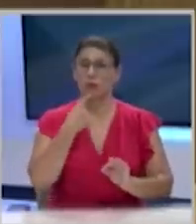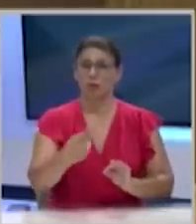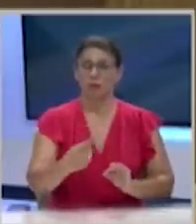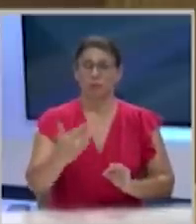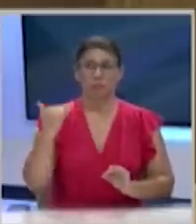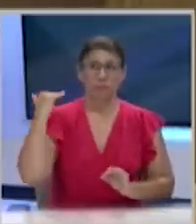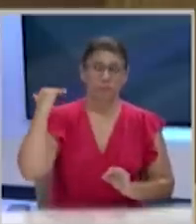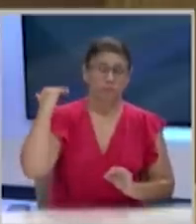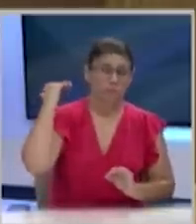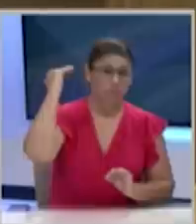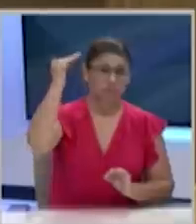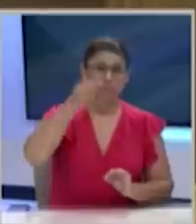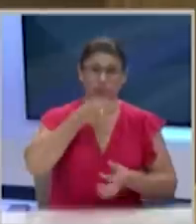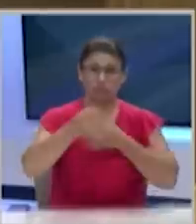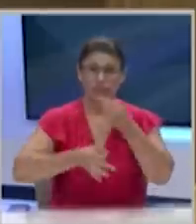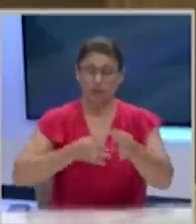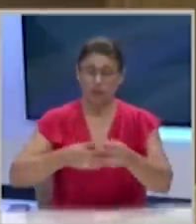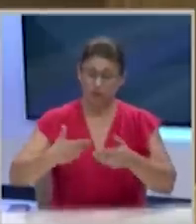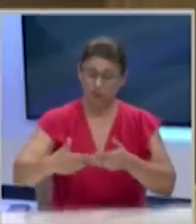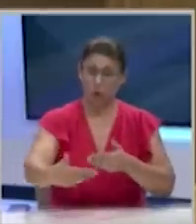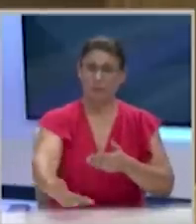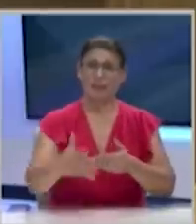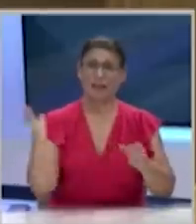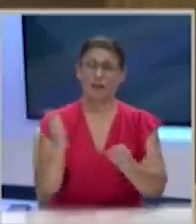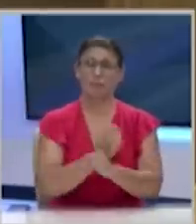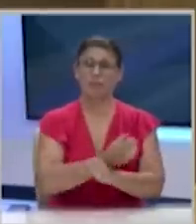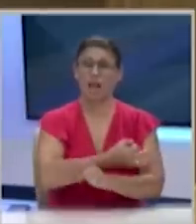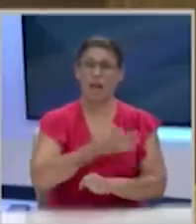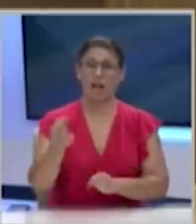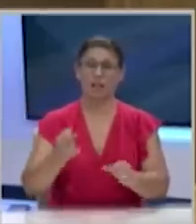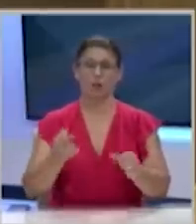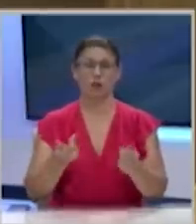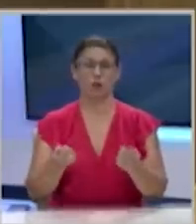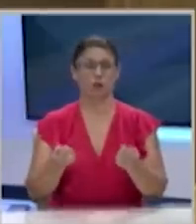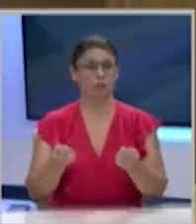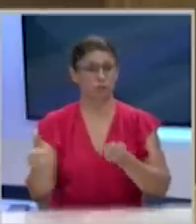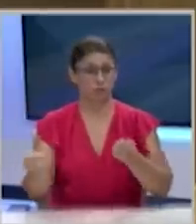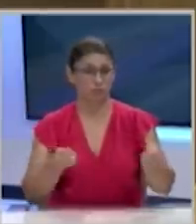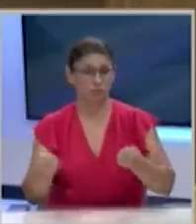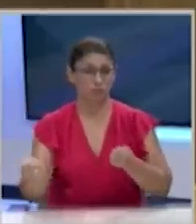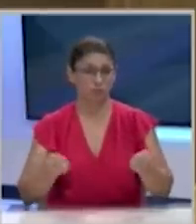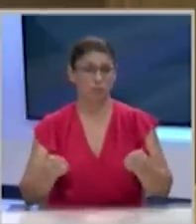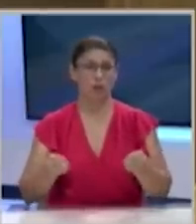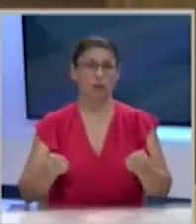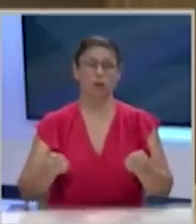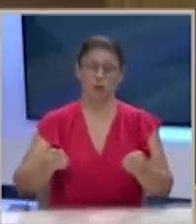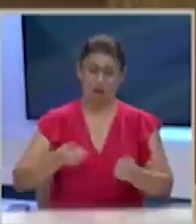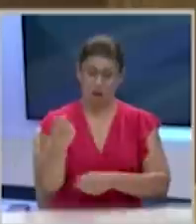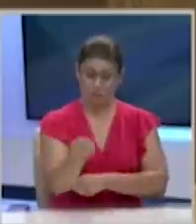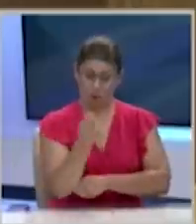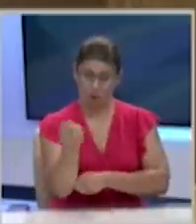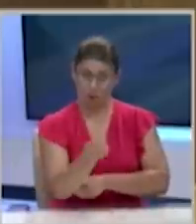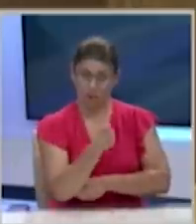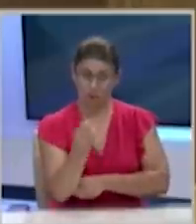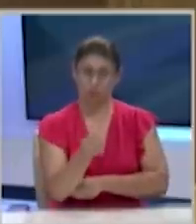και θα εξηγήσουμε παρακάτω. Ώστε να επιτευχθεί άριστος συνδυασμός οργάνωσης και δράσης των επίγειων και εναέριων δυνάμεων